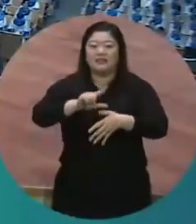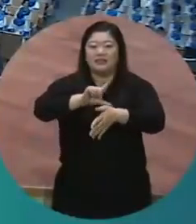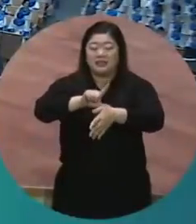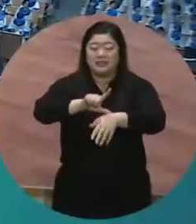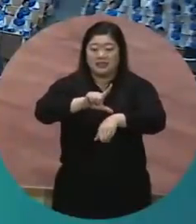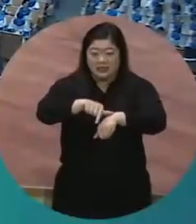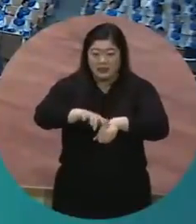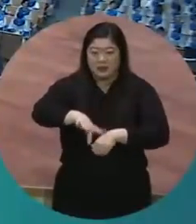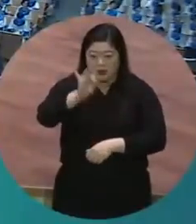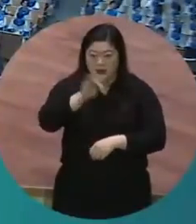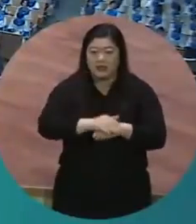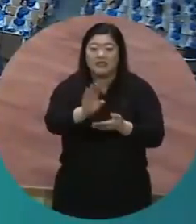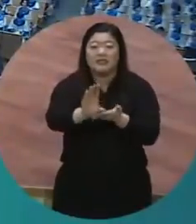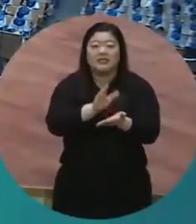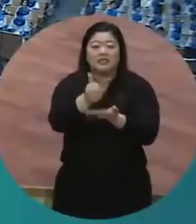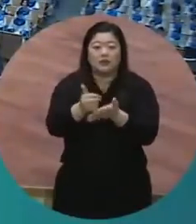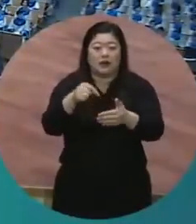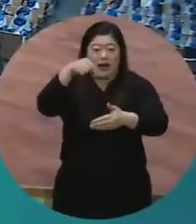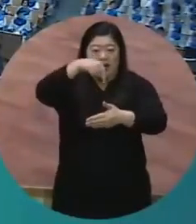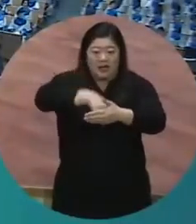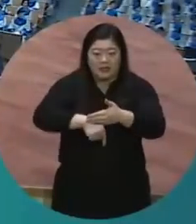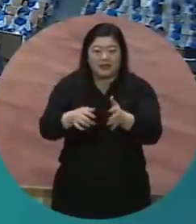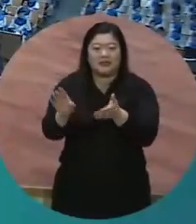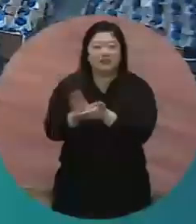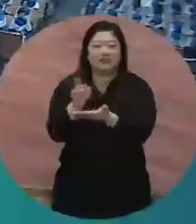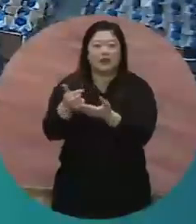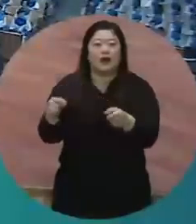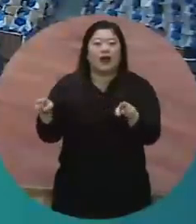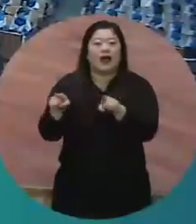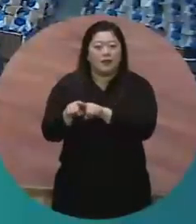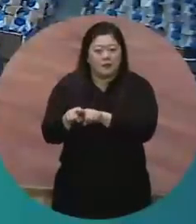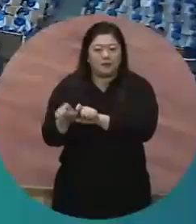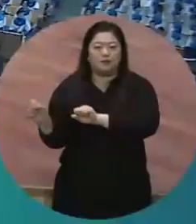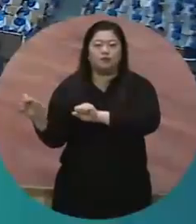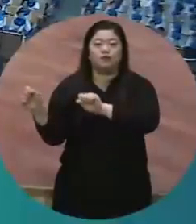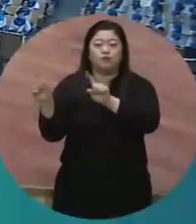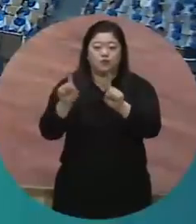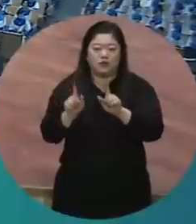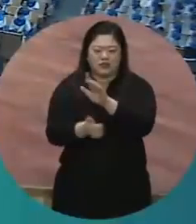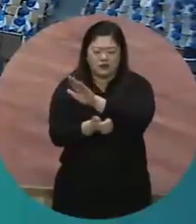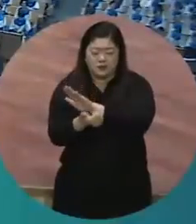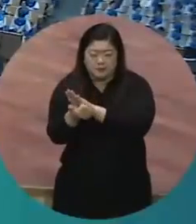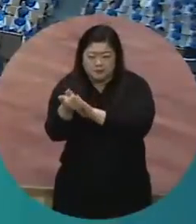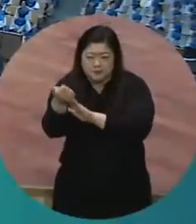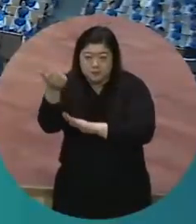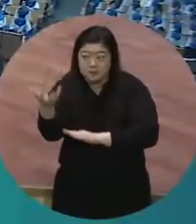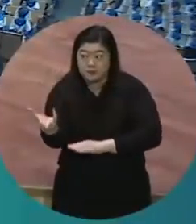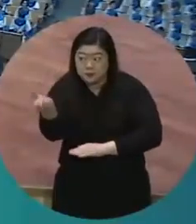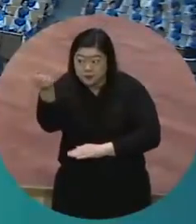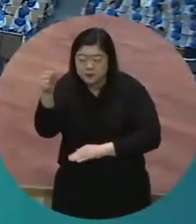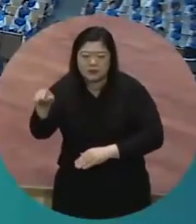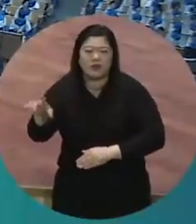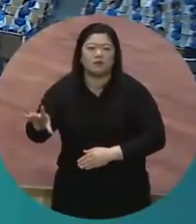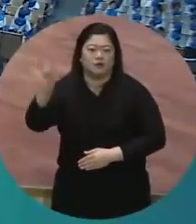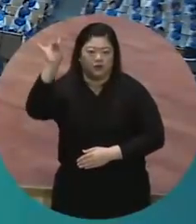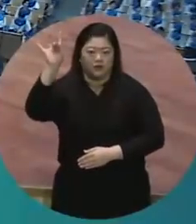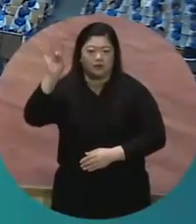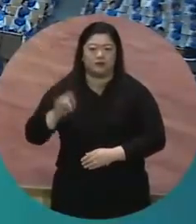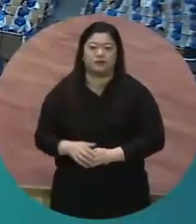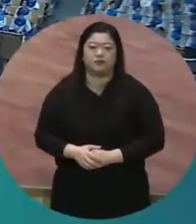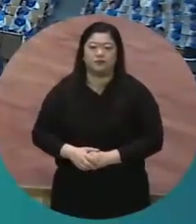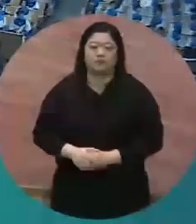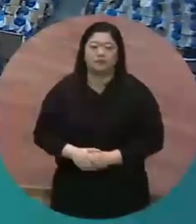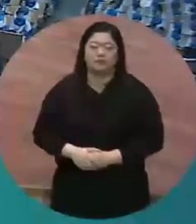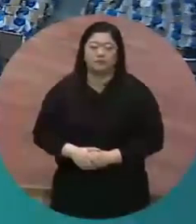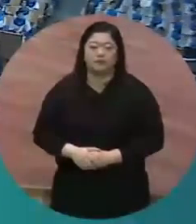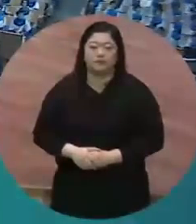먼저는 그리스도 안에서 그리스도와 함께 부활의 참 소망을 가지고 사는 것이 이제